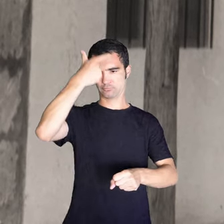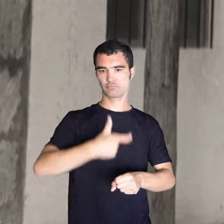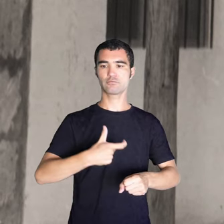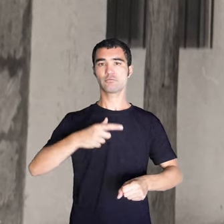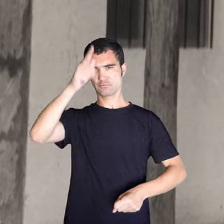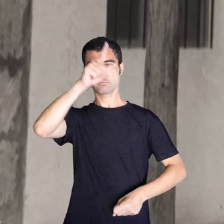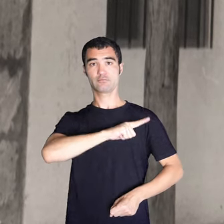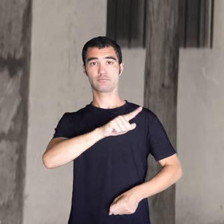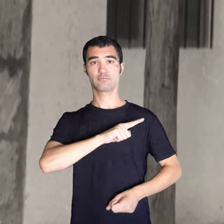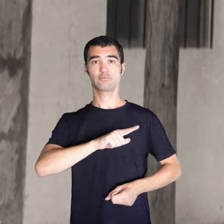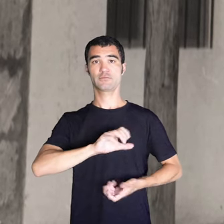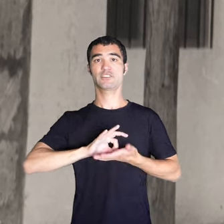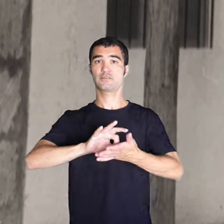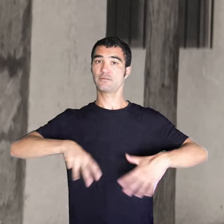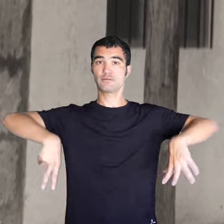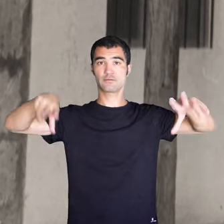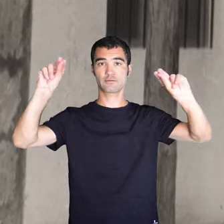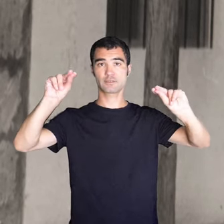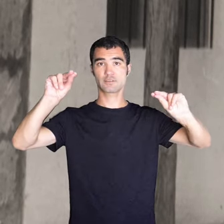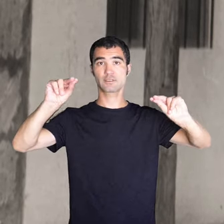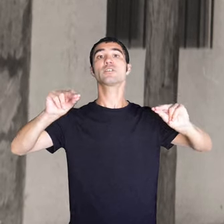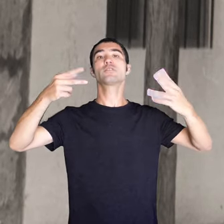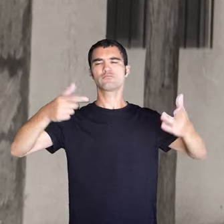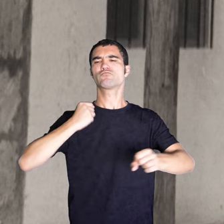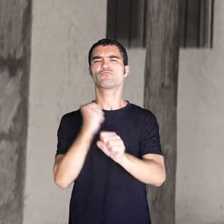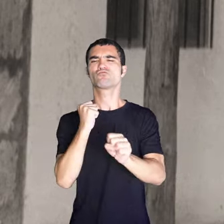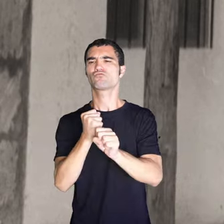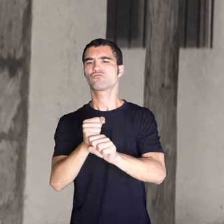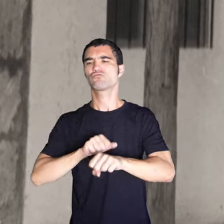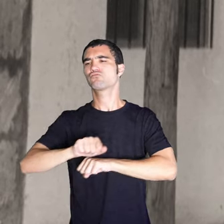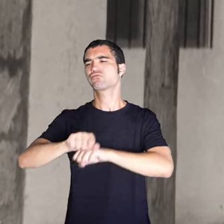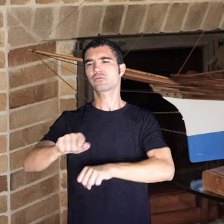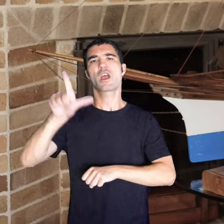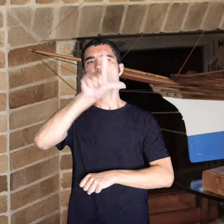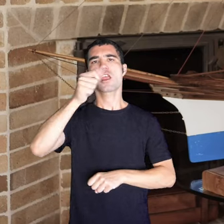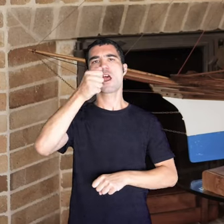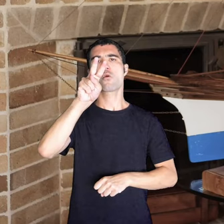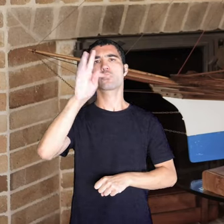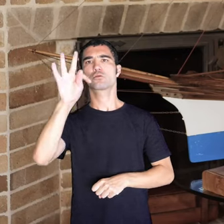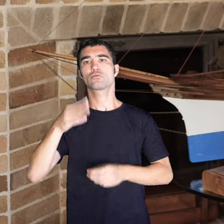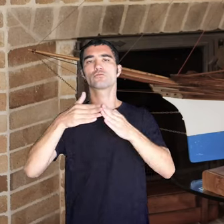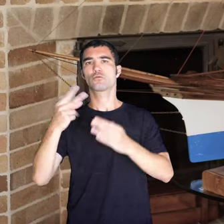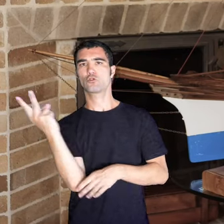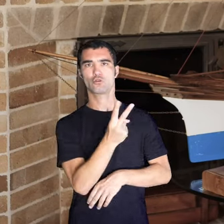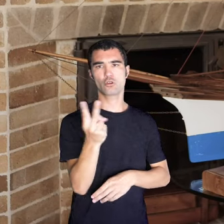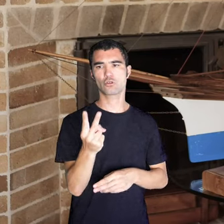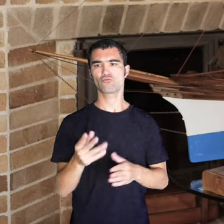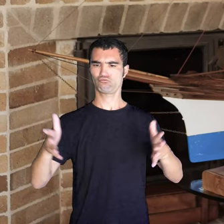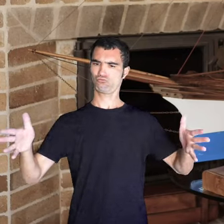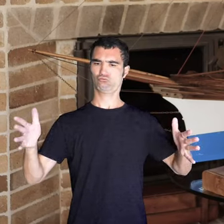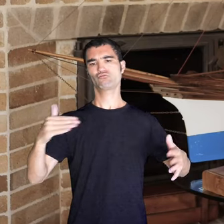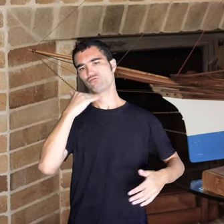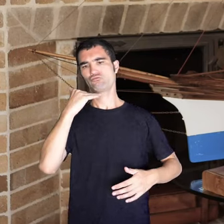el servici, ens vàrem posar a fer lleuts, vàrem fer dos de grossets